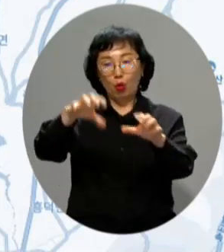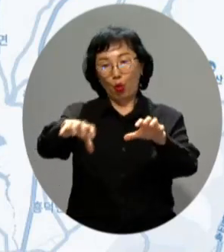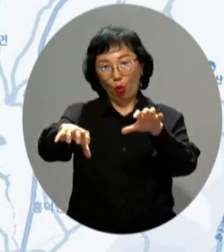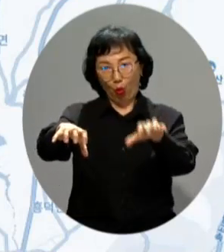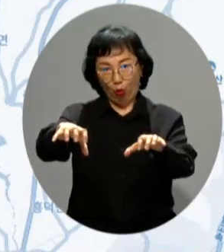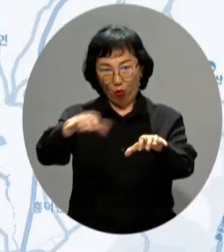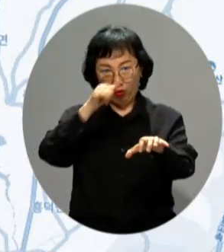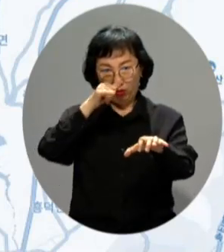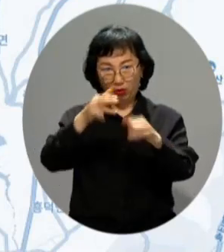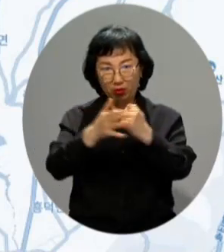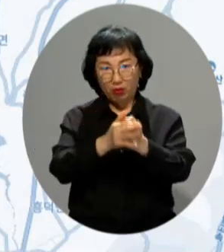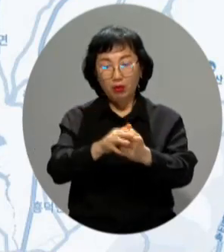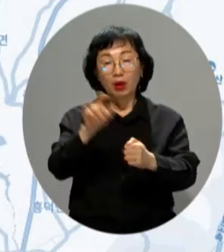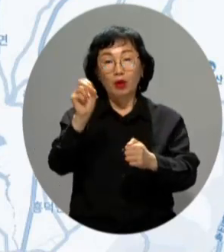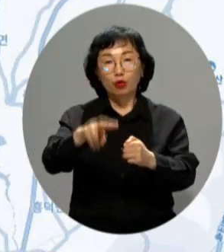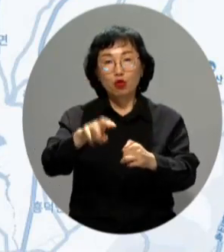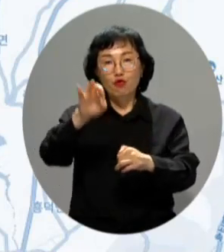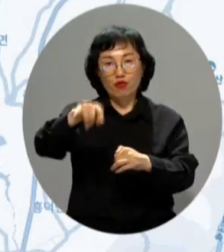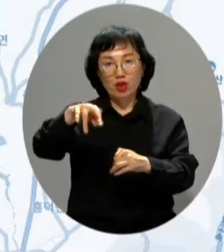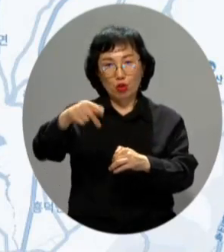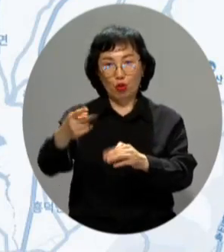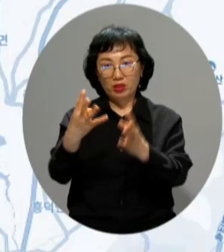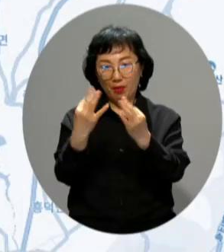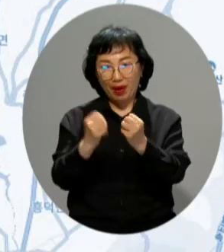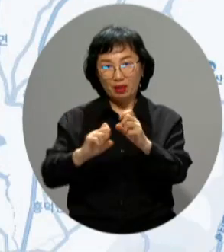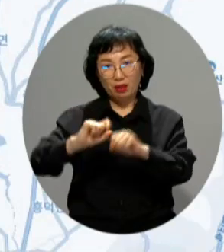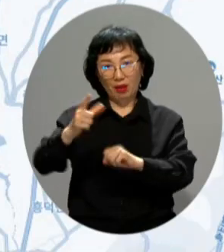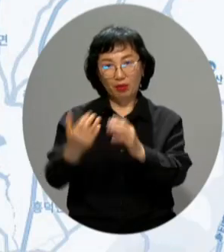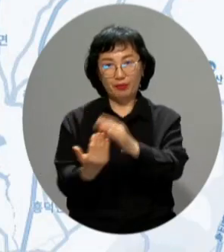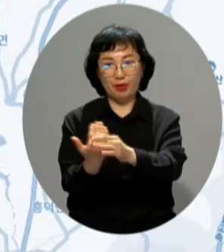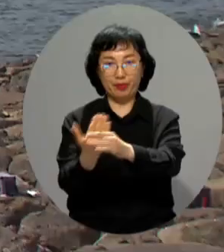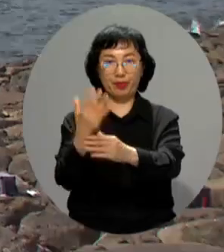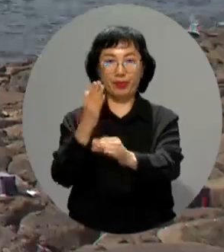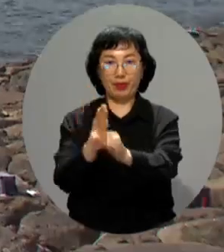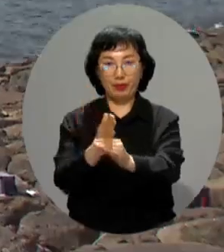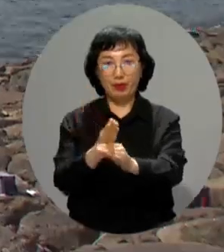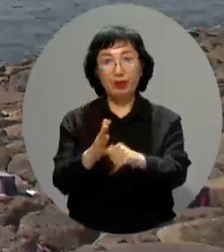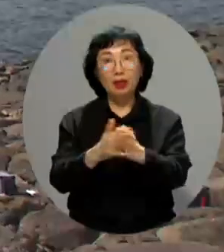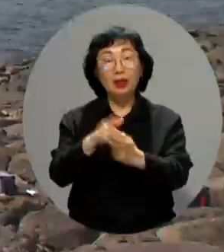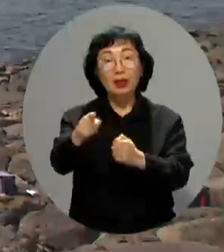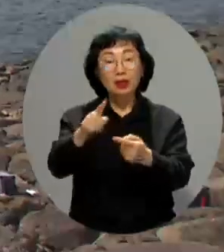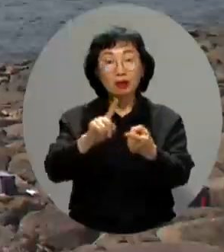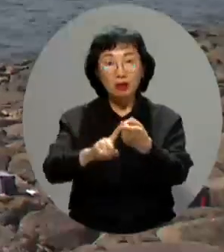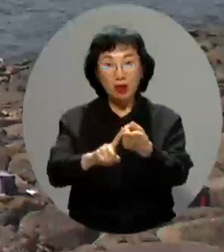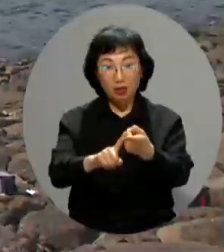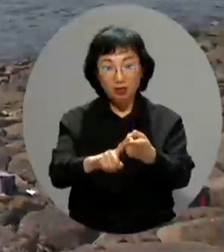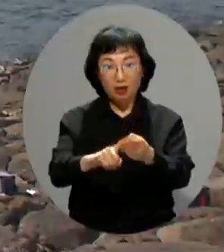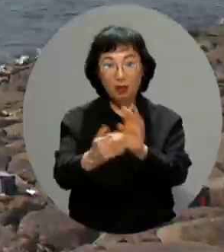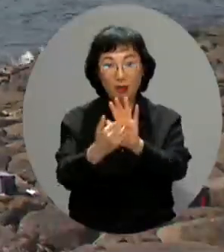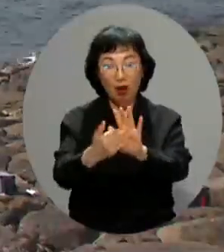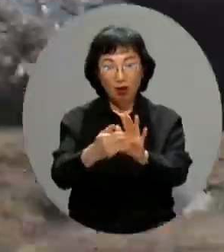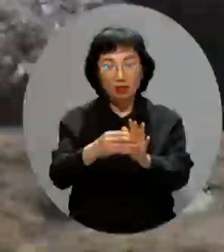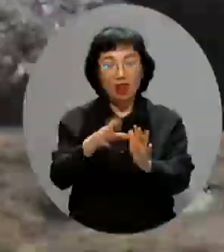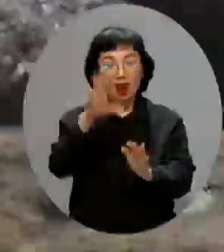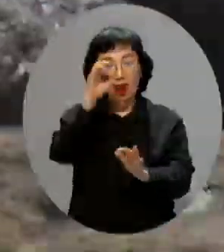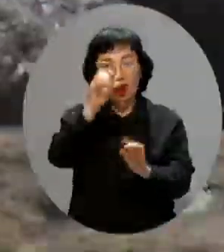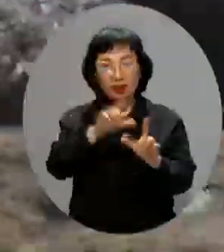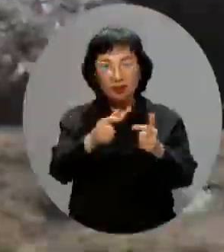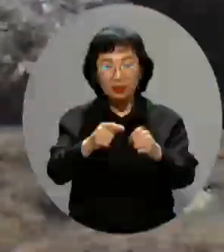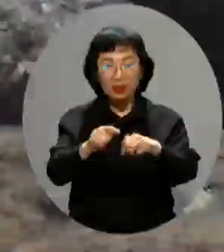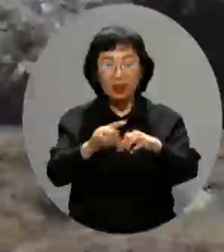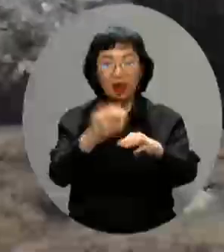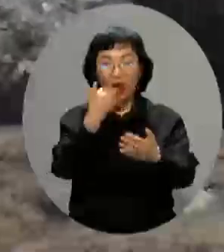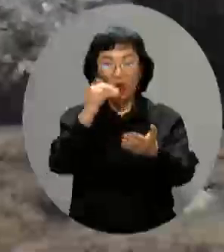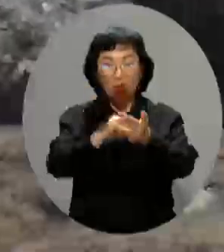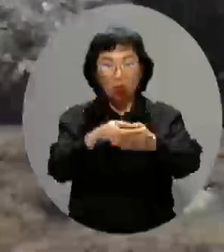주변과 하왕 등도와 위도에서 주로 관찰되고 있습니다. 해파리 방제는 해파리 유생이 바위에 붙어